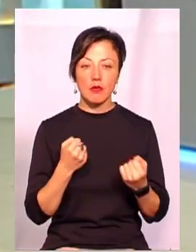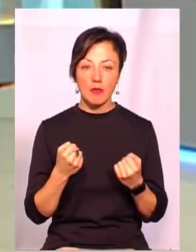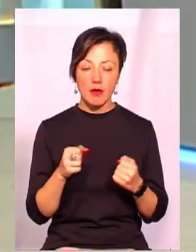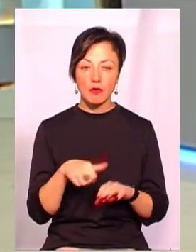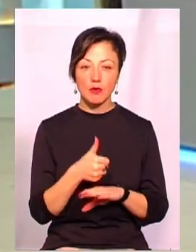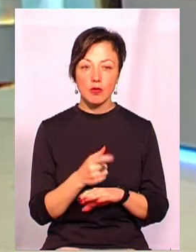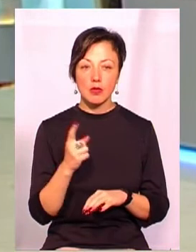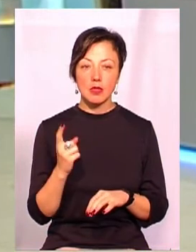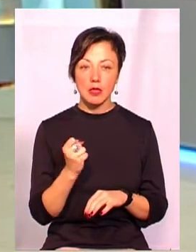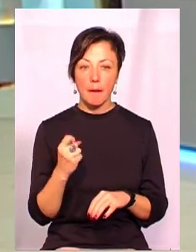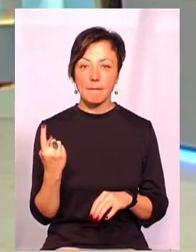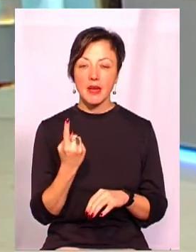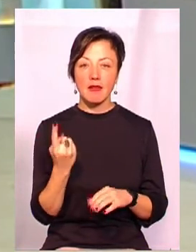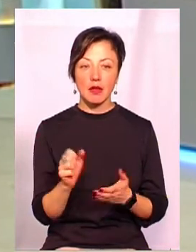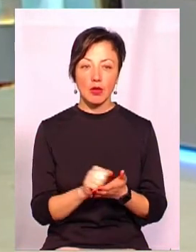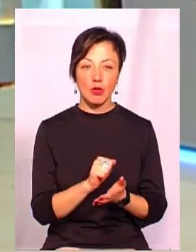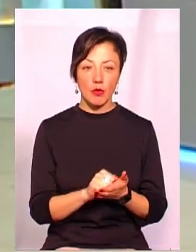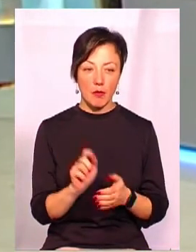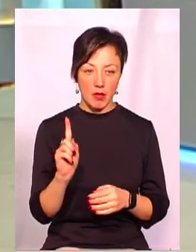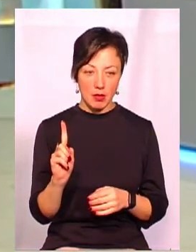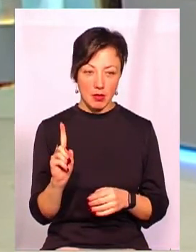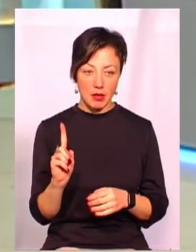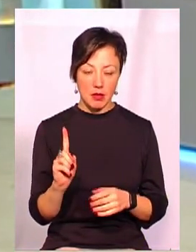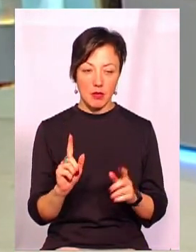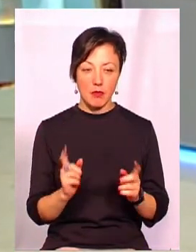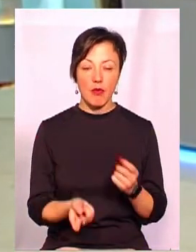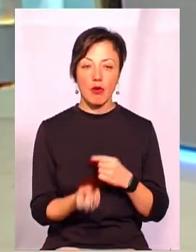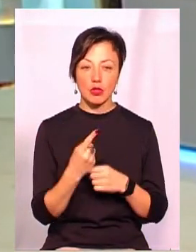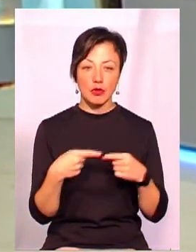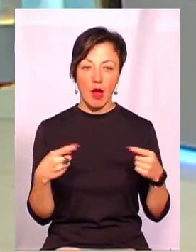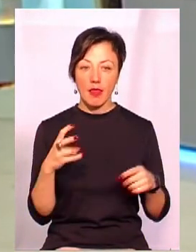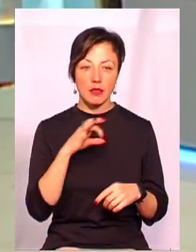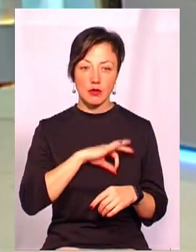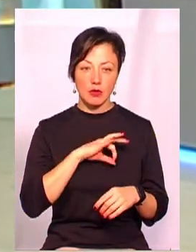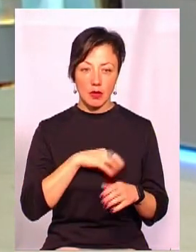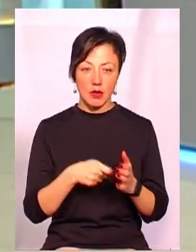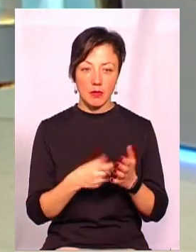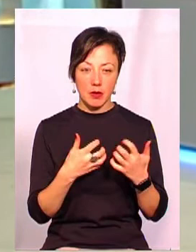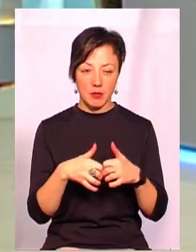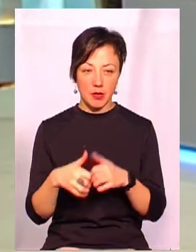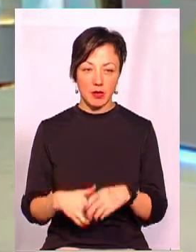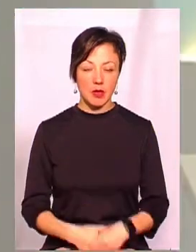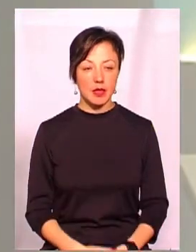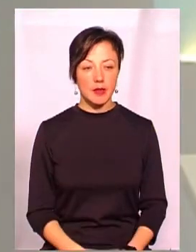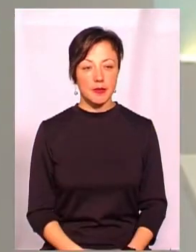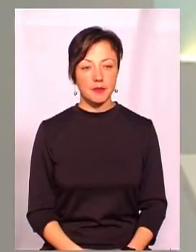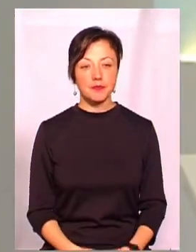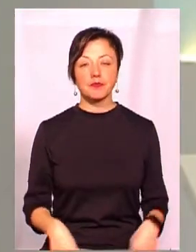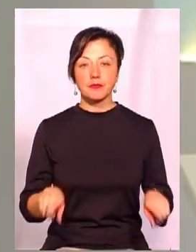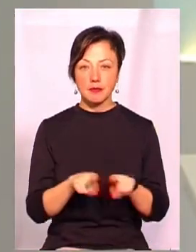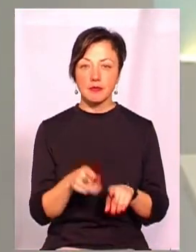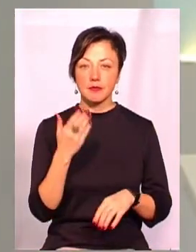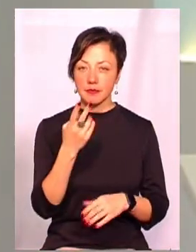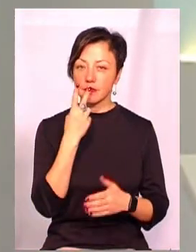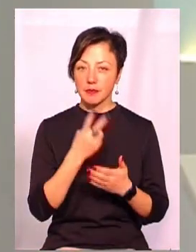В основному за первинний документ. Походження товару, а не за застосування РРО. Тобто, все-таки, ви